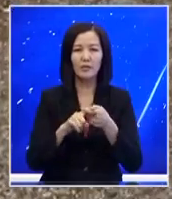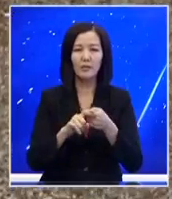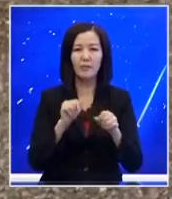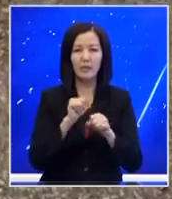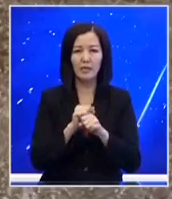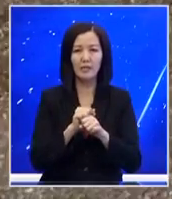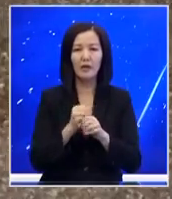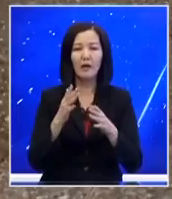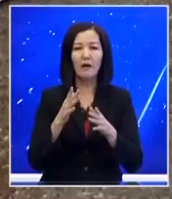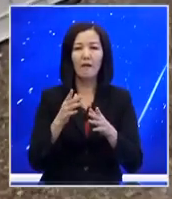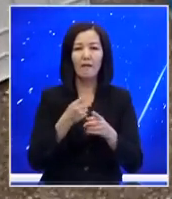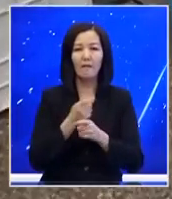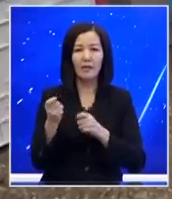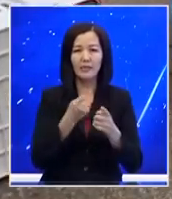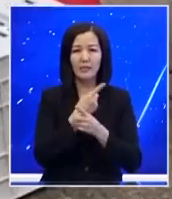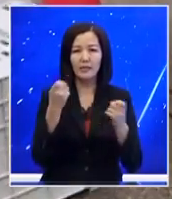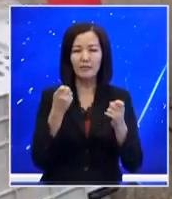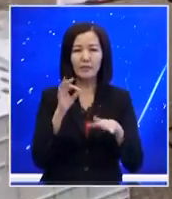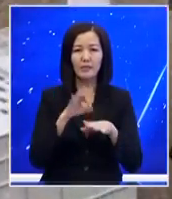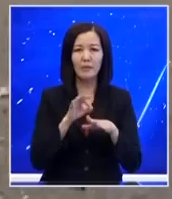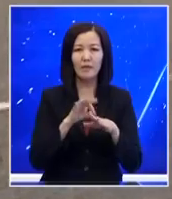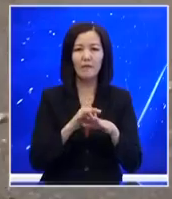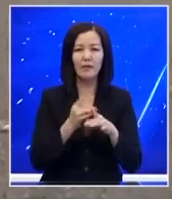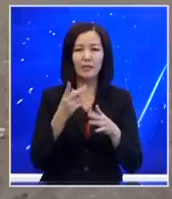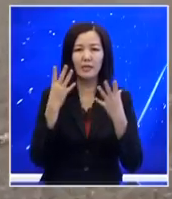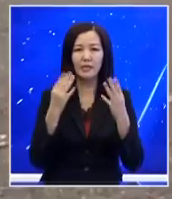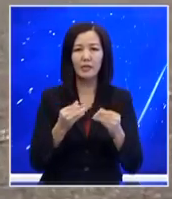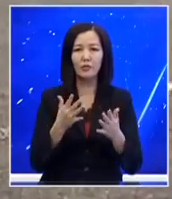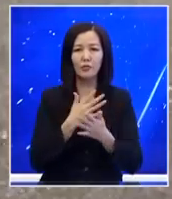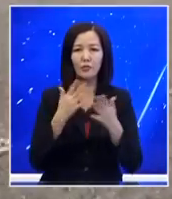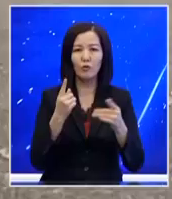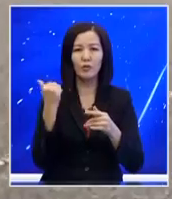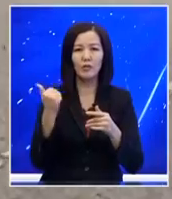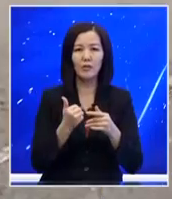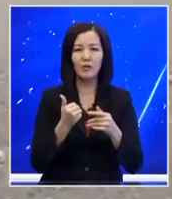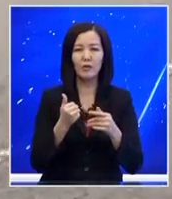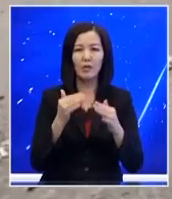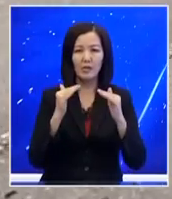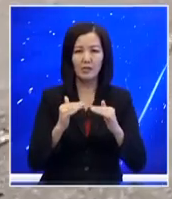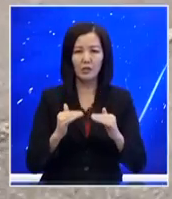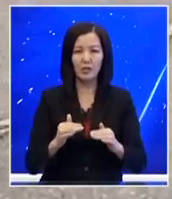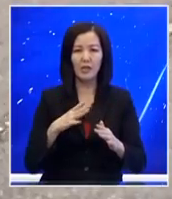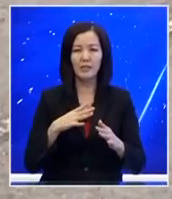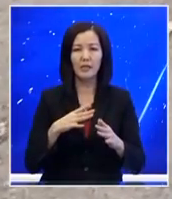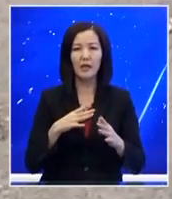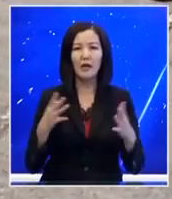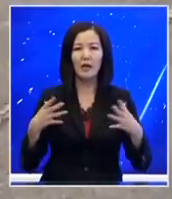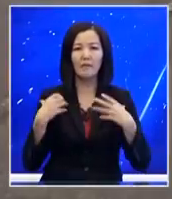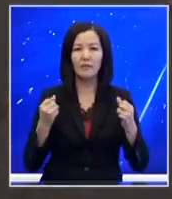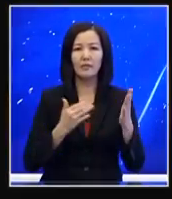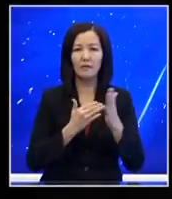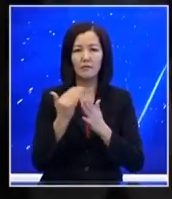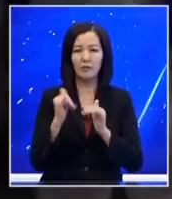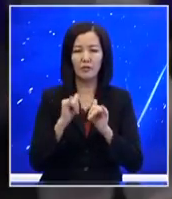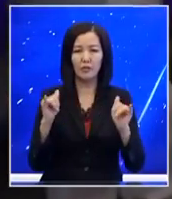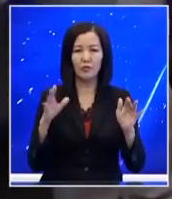прекратился. Власти сообщили, что показатель заболеваемости за сутки уже более недели понемногу снижается, а число выздоровевших